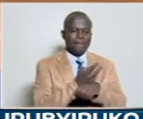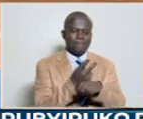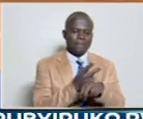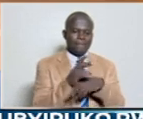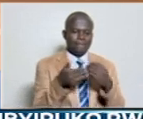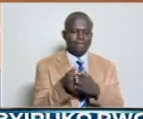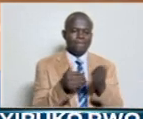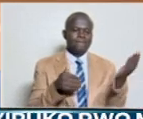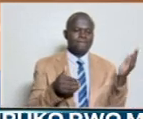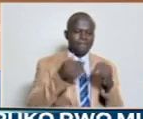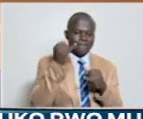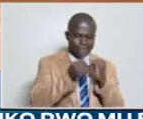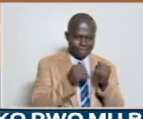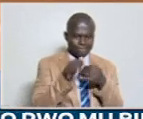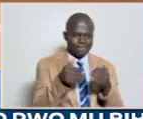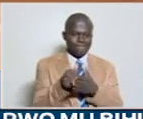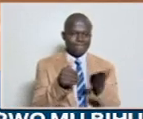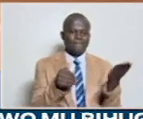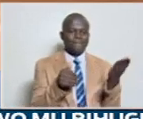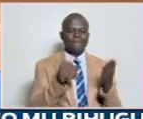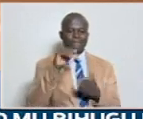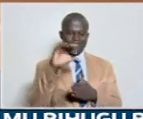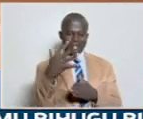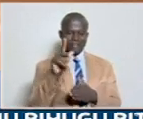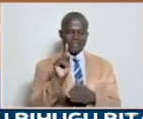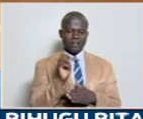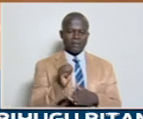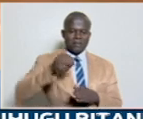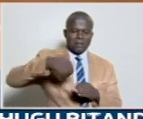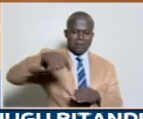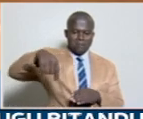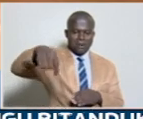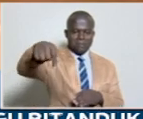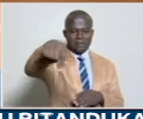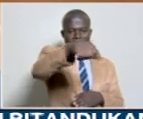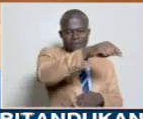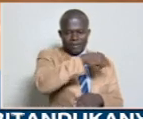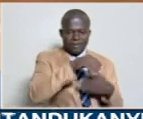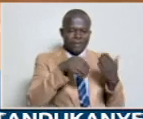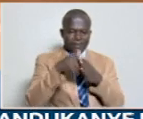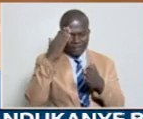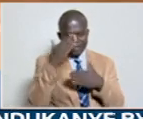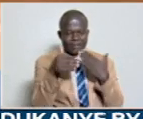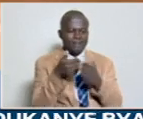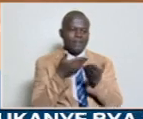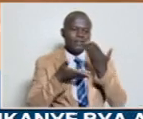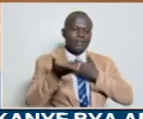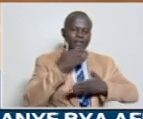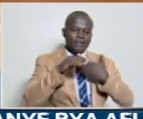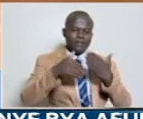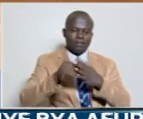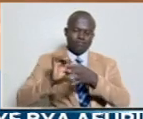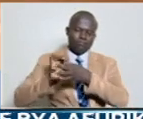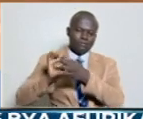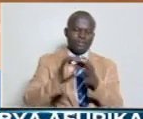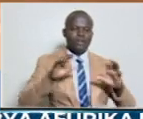et avons parcouru 5 kilomètres. On connaît, tout le monde ne se connaît pas par ici, mais on a couru